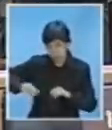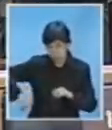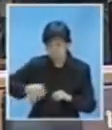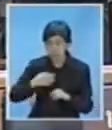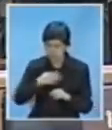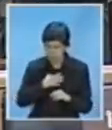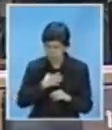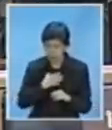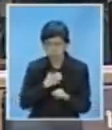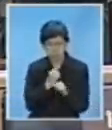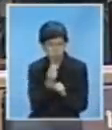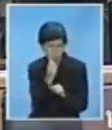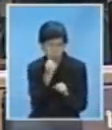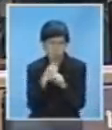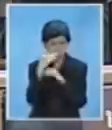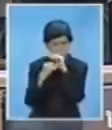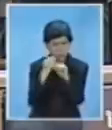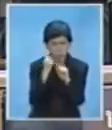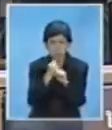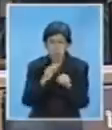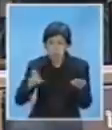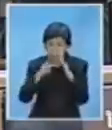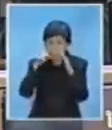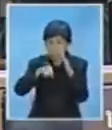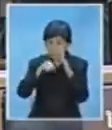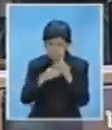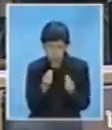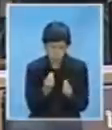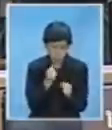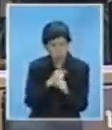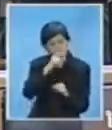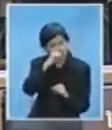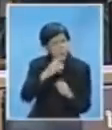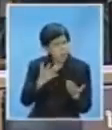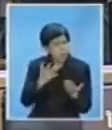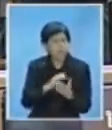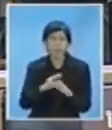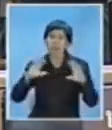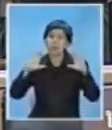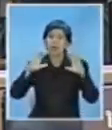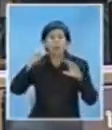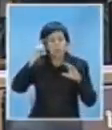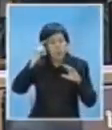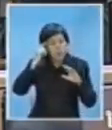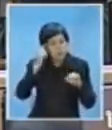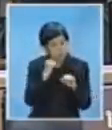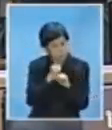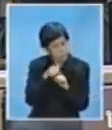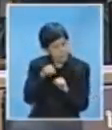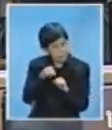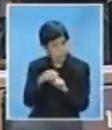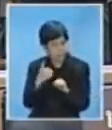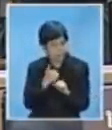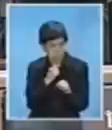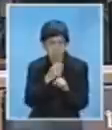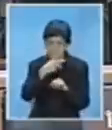ต้องการเร่งรัดพัฒนาพื้นที่ทับซ้อนนี้มากกว่าไทยรัฐบาลควรจะนำปัจจัยนี้ไป